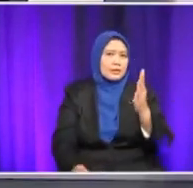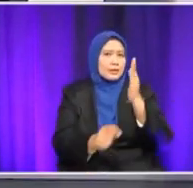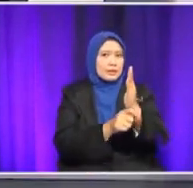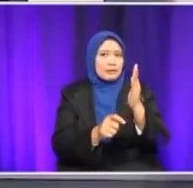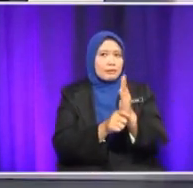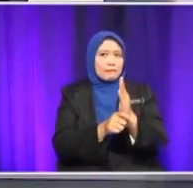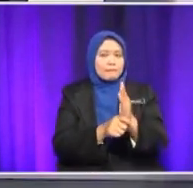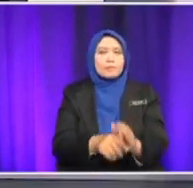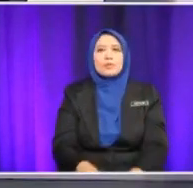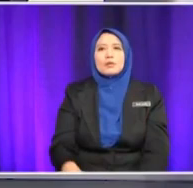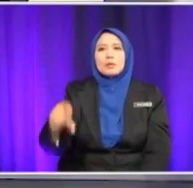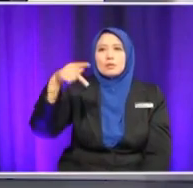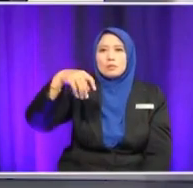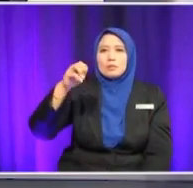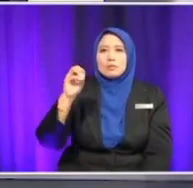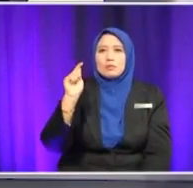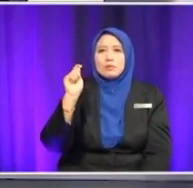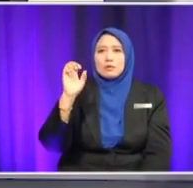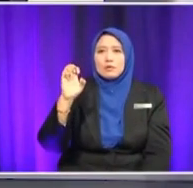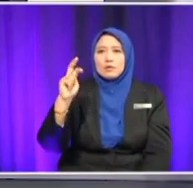untuk dalam pemeriksaannya